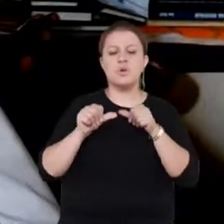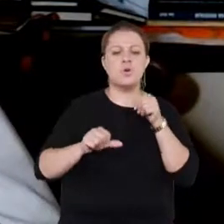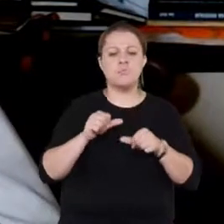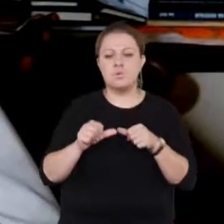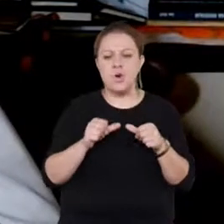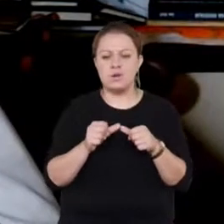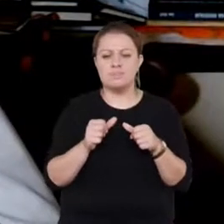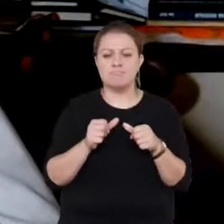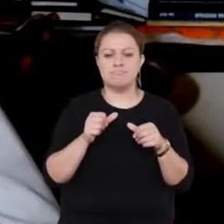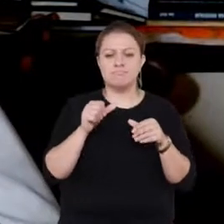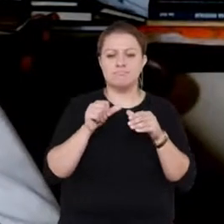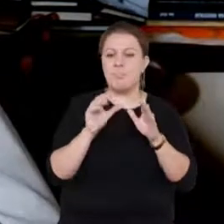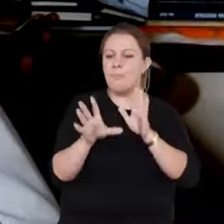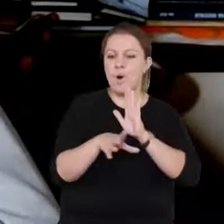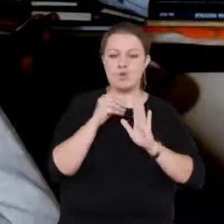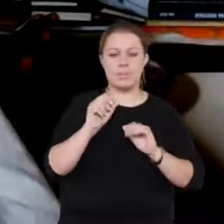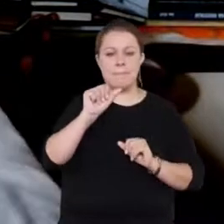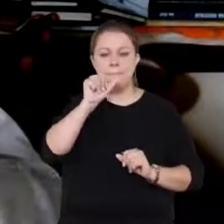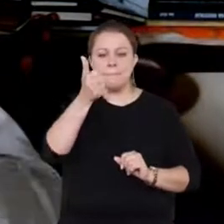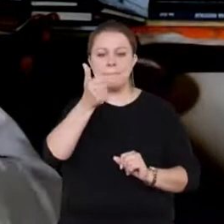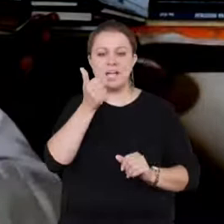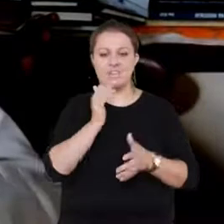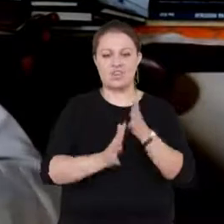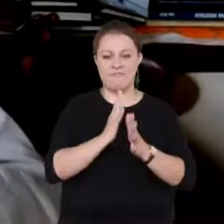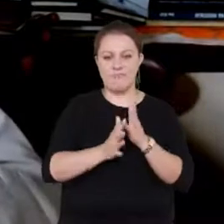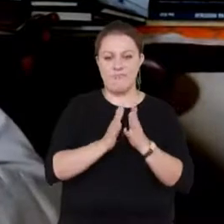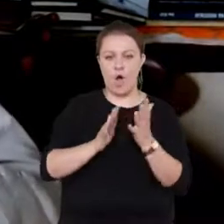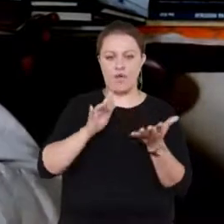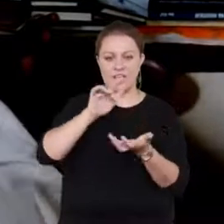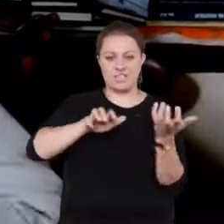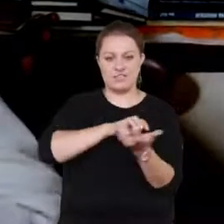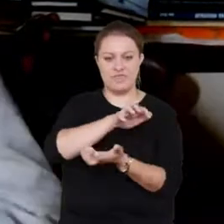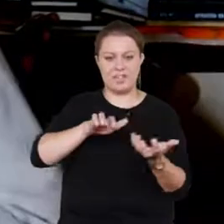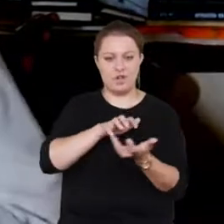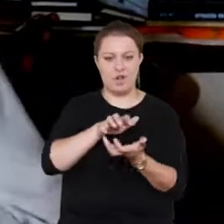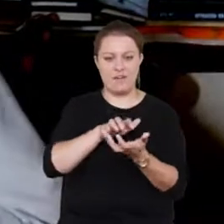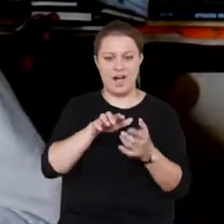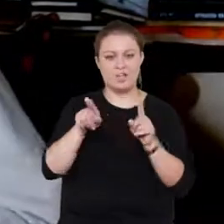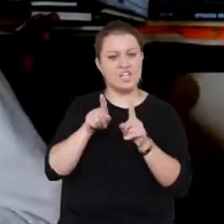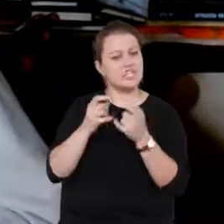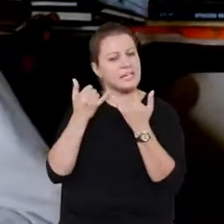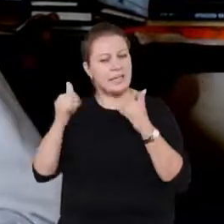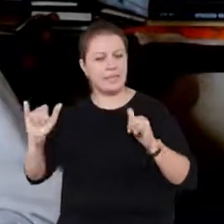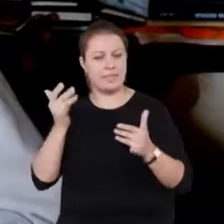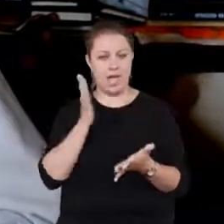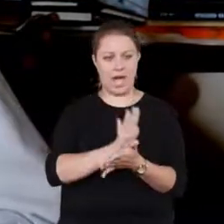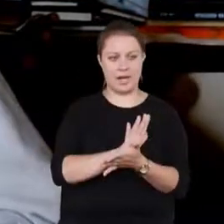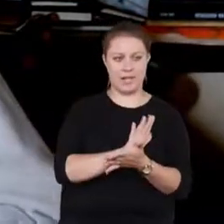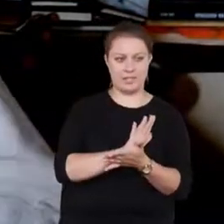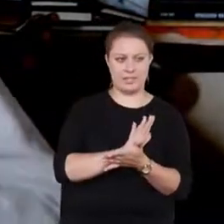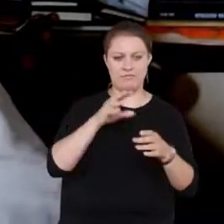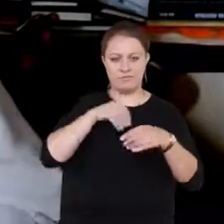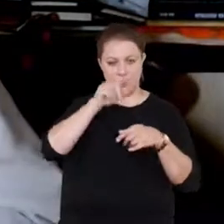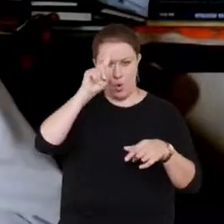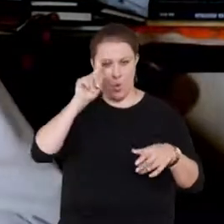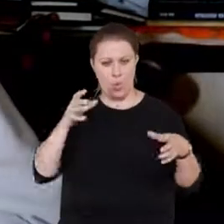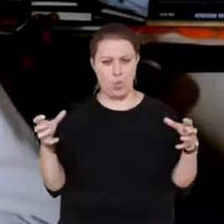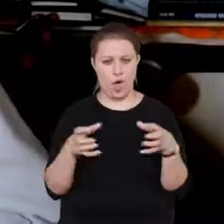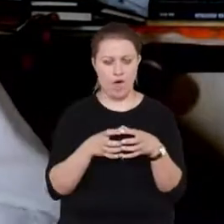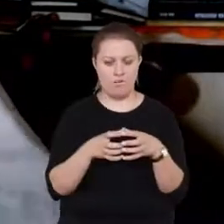z czasów I wojny światowej. Więc to ma charakter ludowy. Program jest